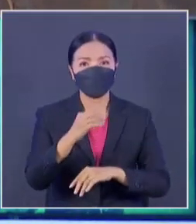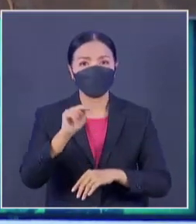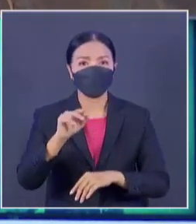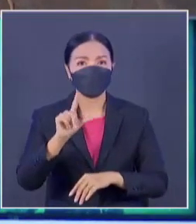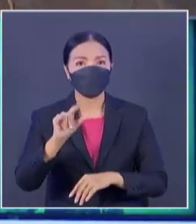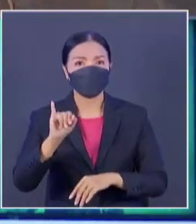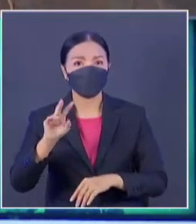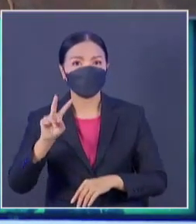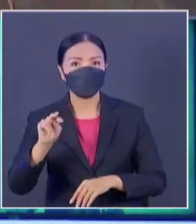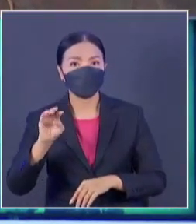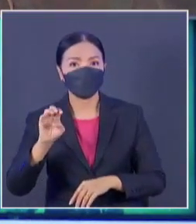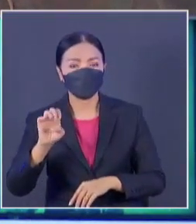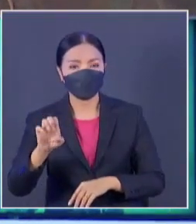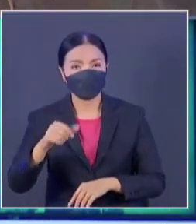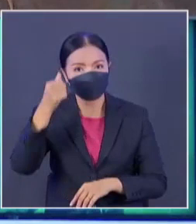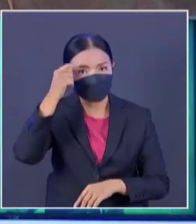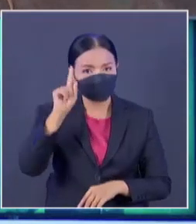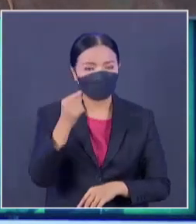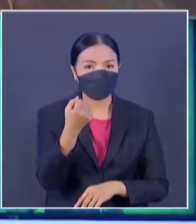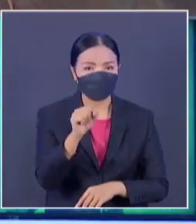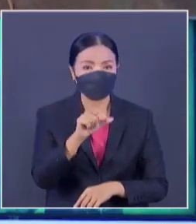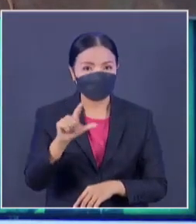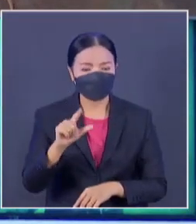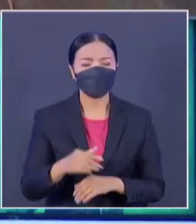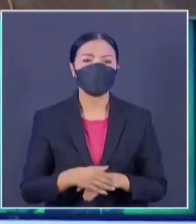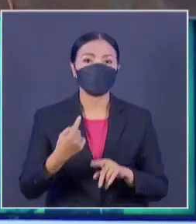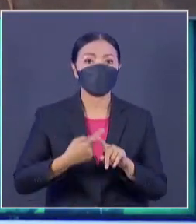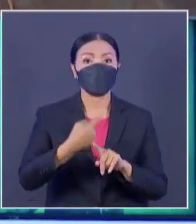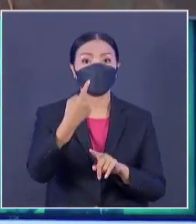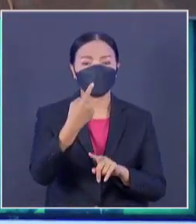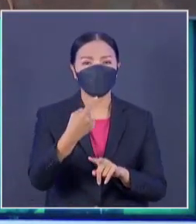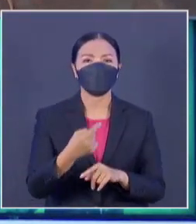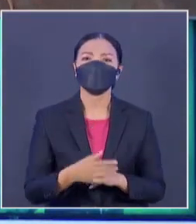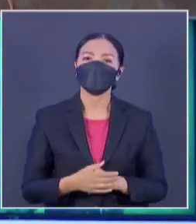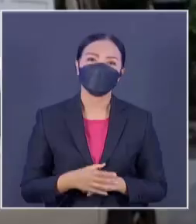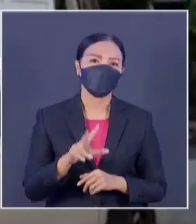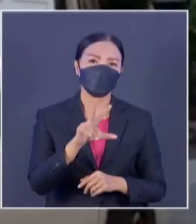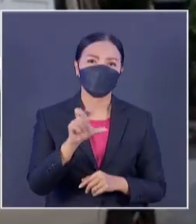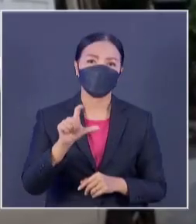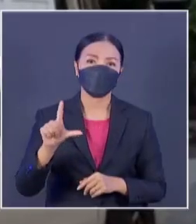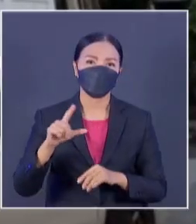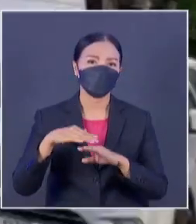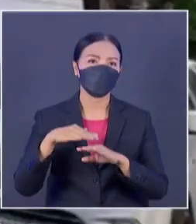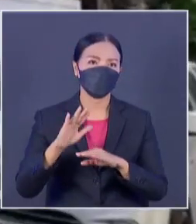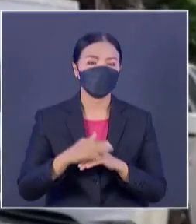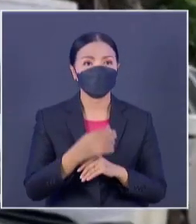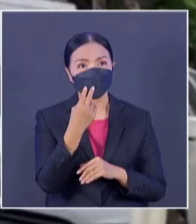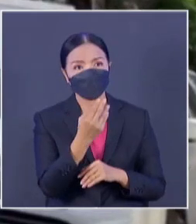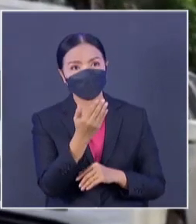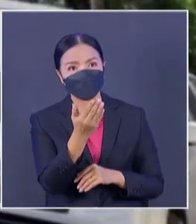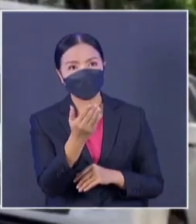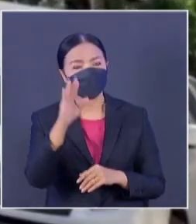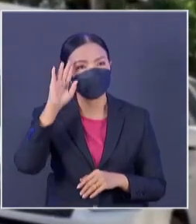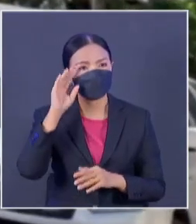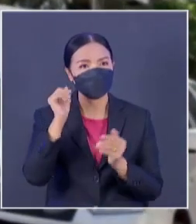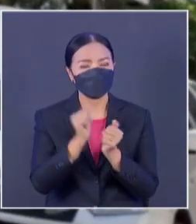10ล้านรวมๆต่อเดือนแล้วเนี่ย300กว่าล้านบาทครับเจ้าหน้าที่ตำรวจไปติดตามเหตุการณ์นี้นะครับตำ